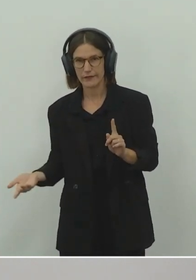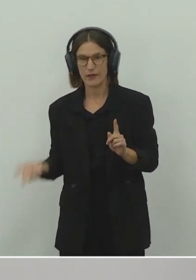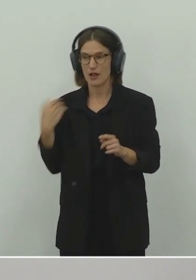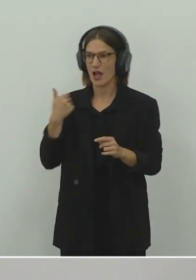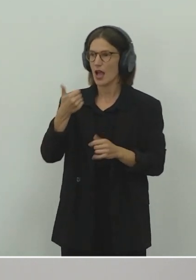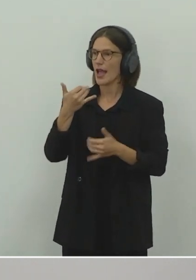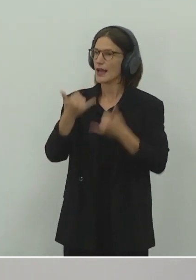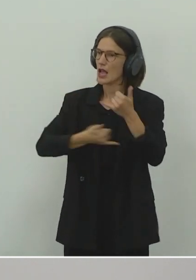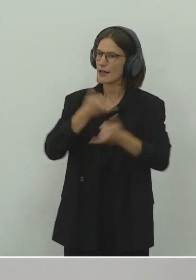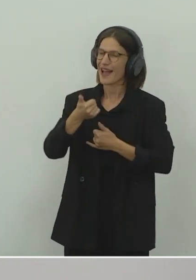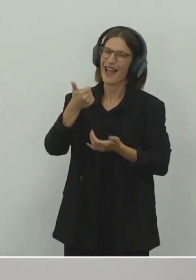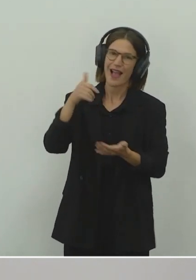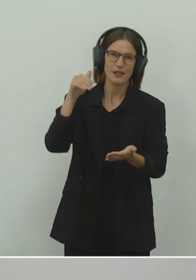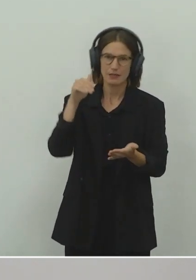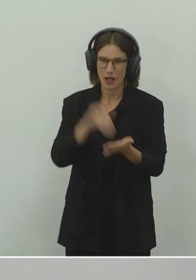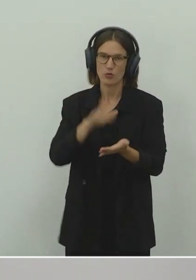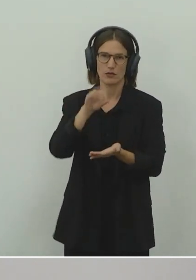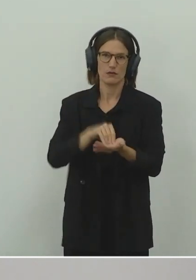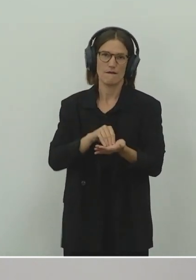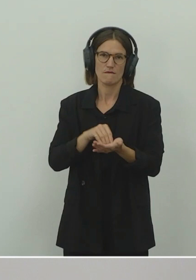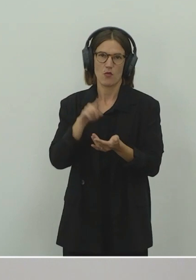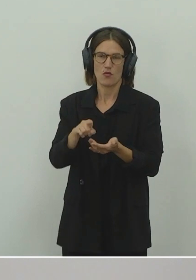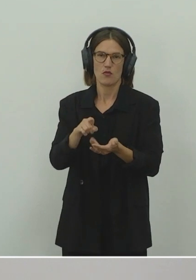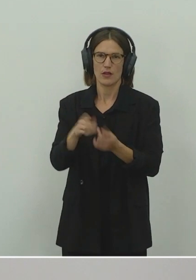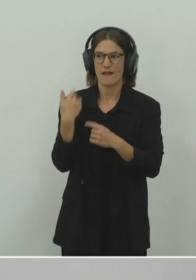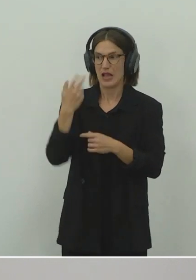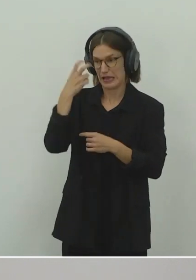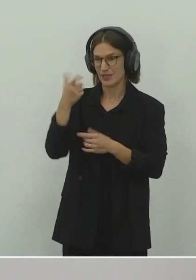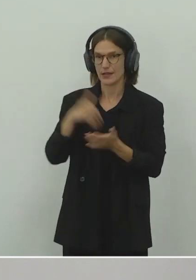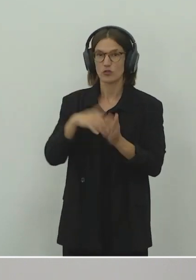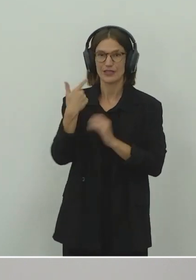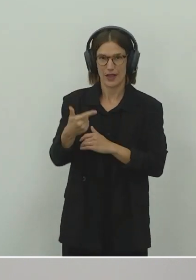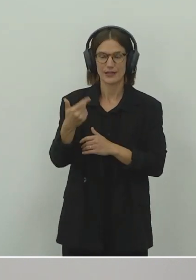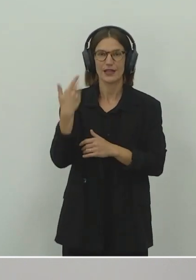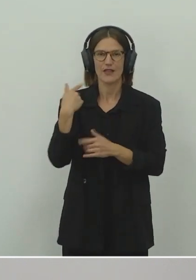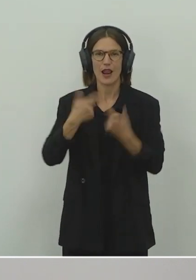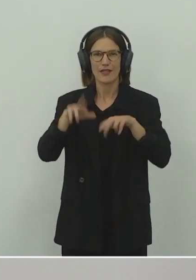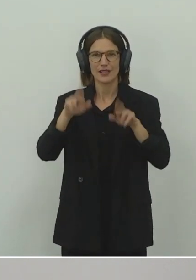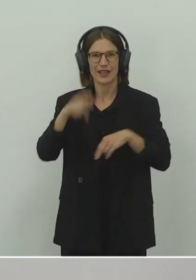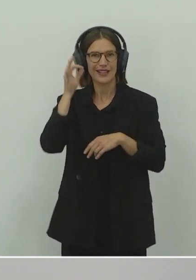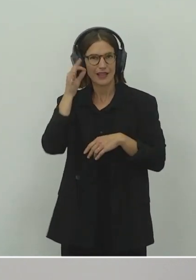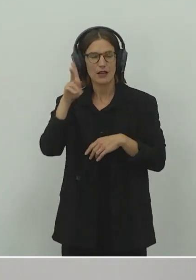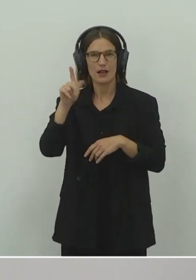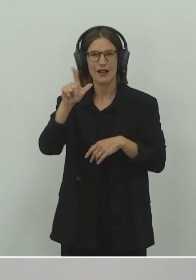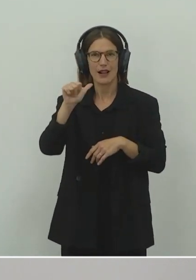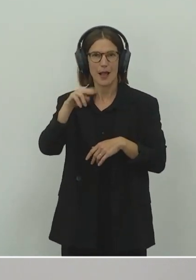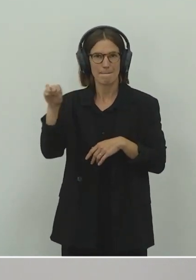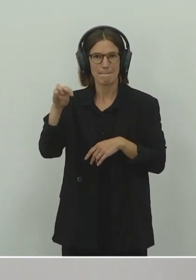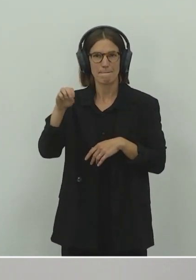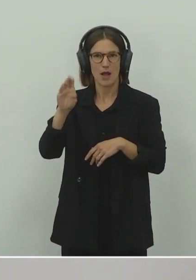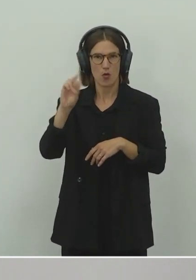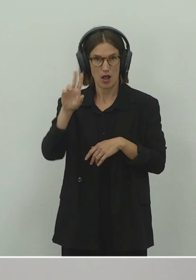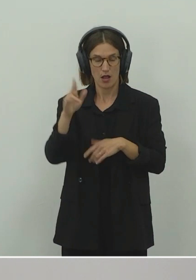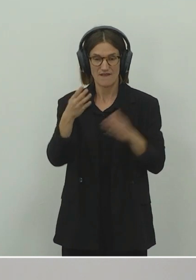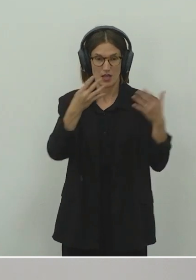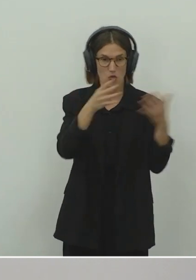pro Jahr. Erst im Herbst 2020 ist es damals unter Landesrätin Klambauer dann gesenkt worden, von 900 auf